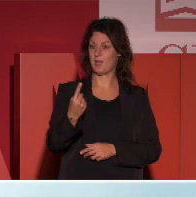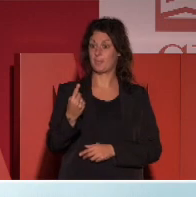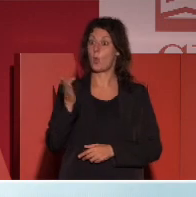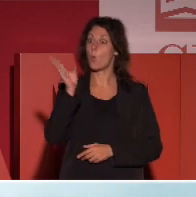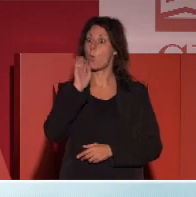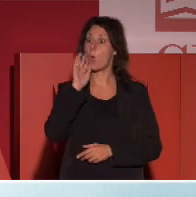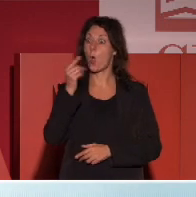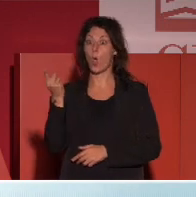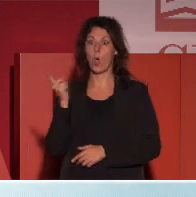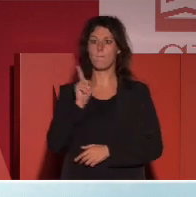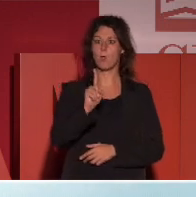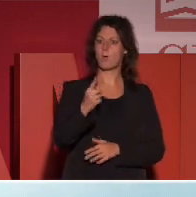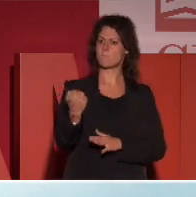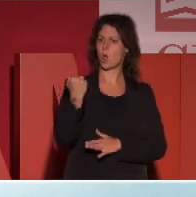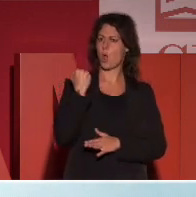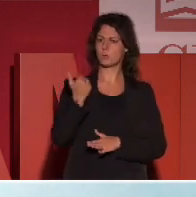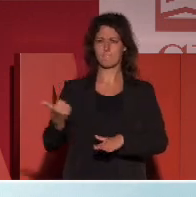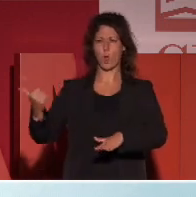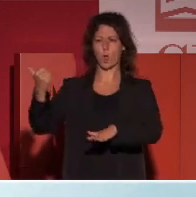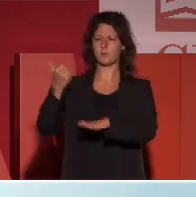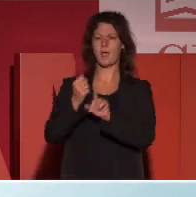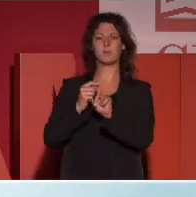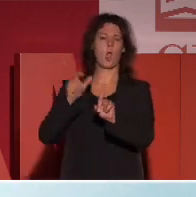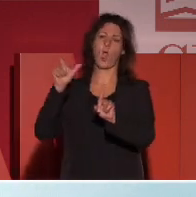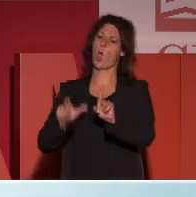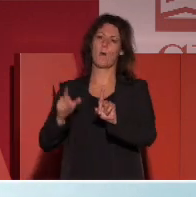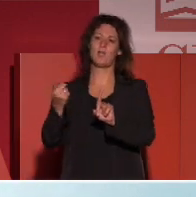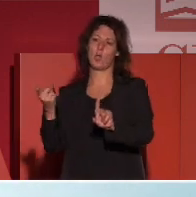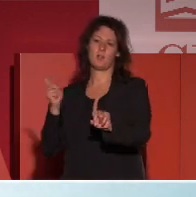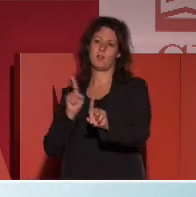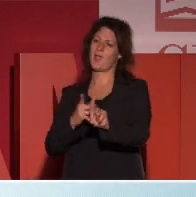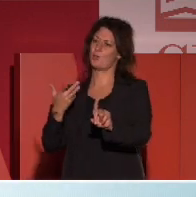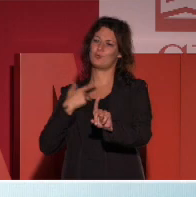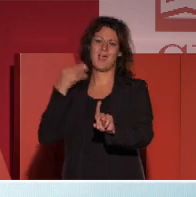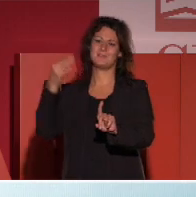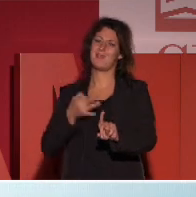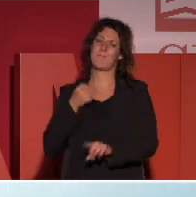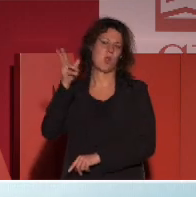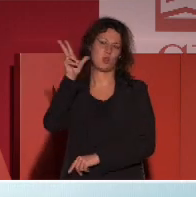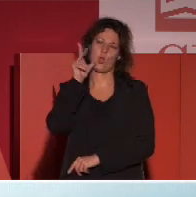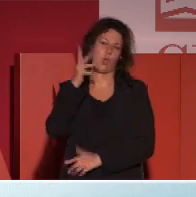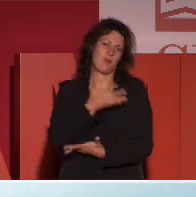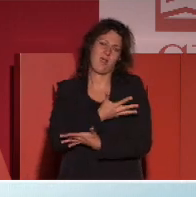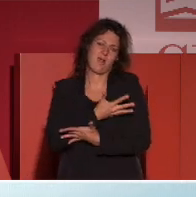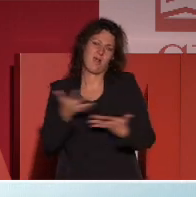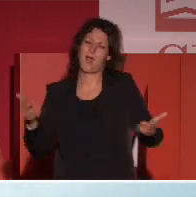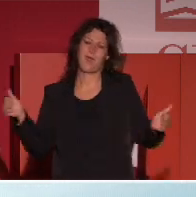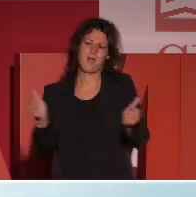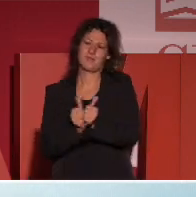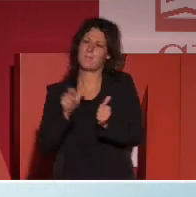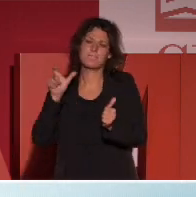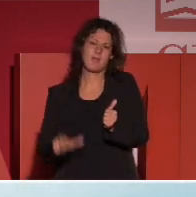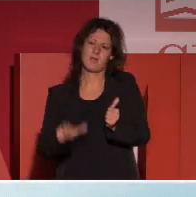una grande donna a parte la considerazione che tutte noi condividiamo e cioè non c'è bisogno che sia grande uomo